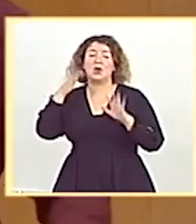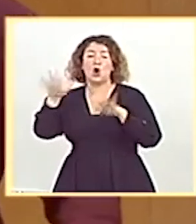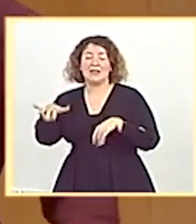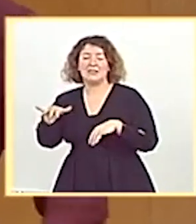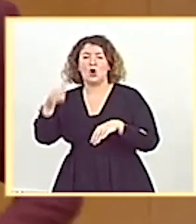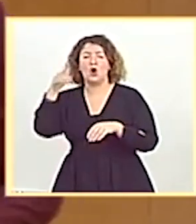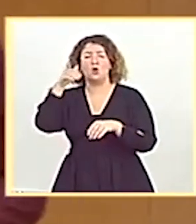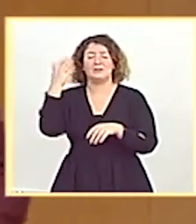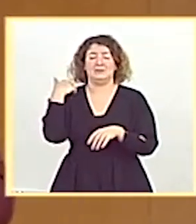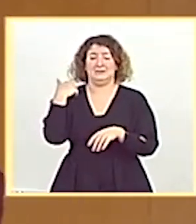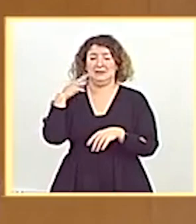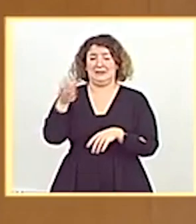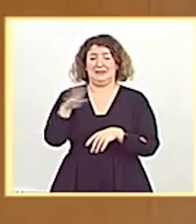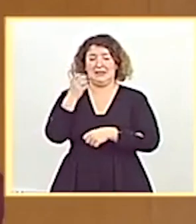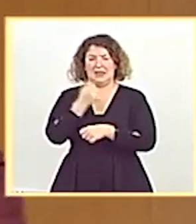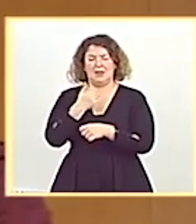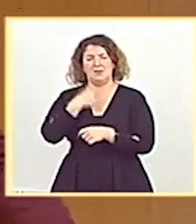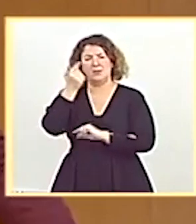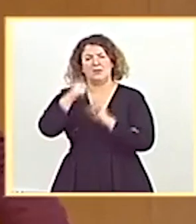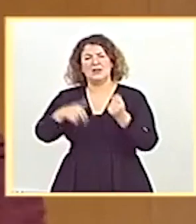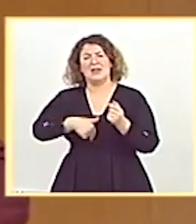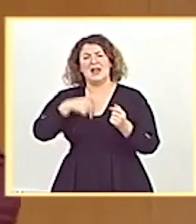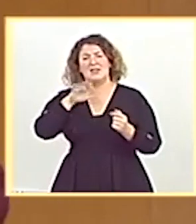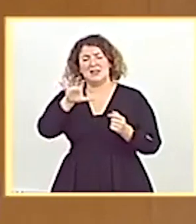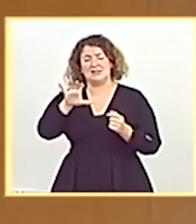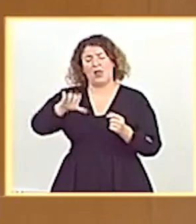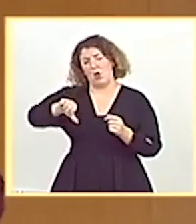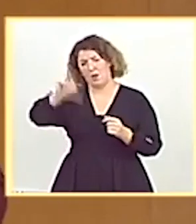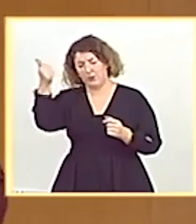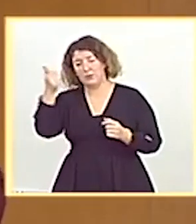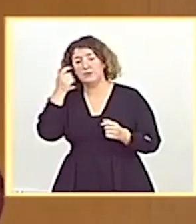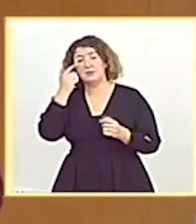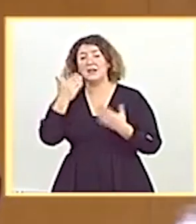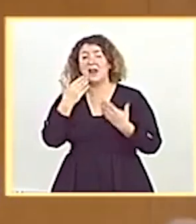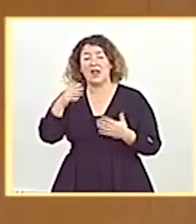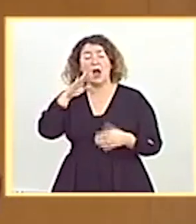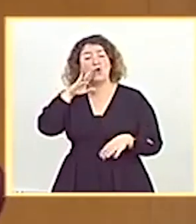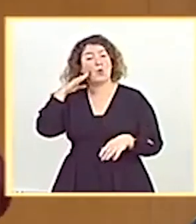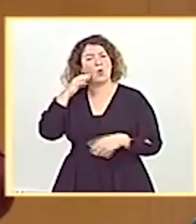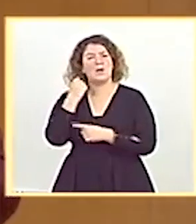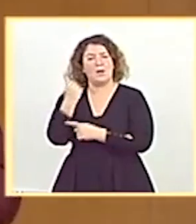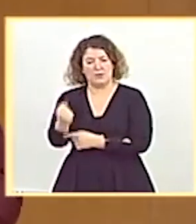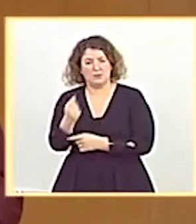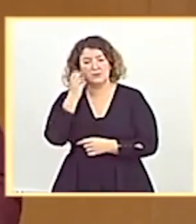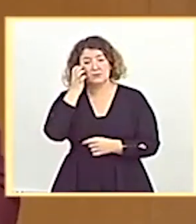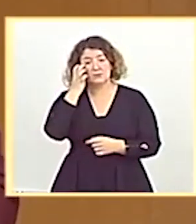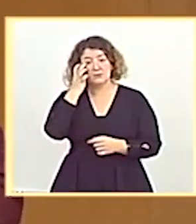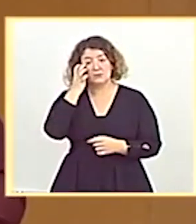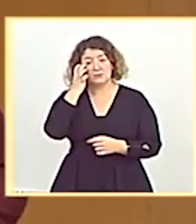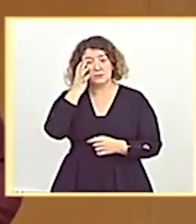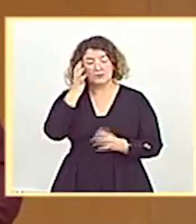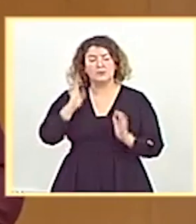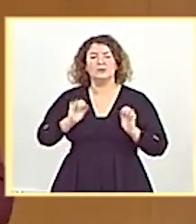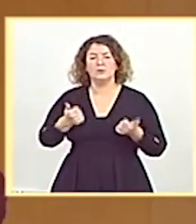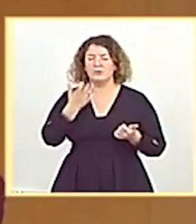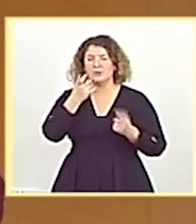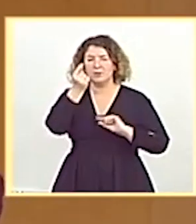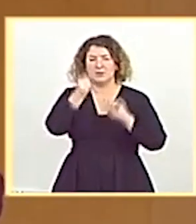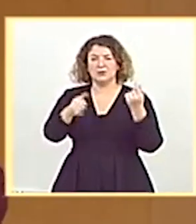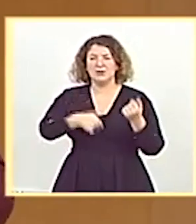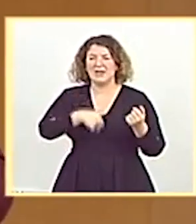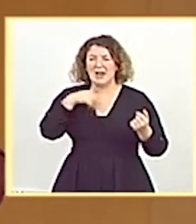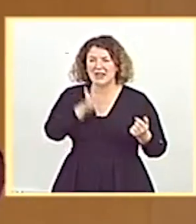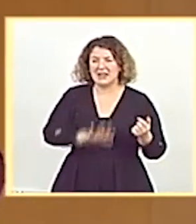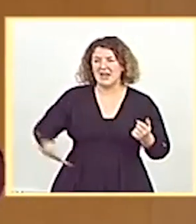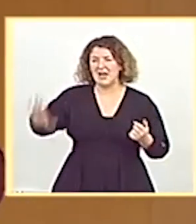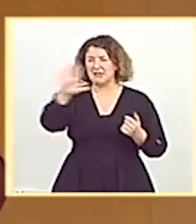Enteníem que no tenia cap tipus de sentit equiparar una orxata amb una Coca-Cola o amb un refresc industrial. Vam